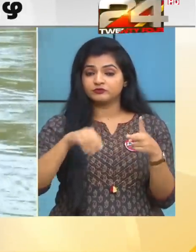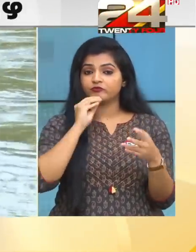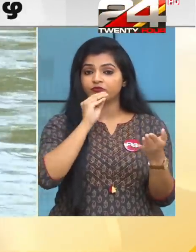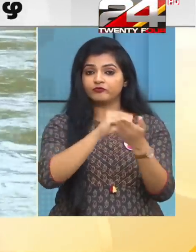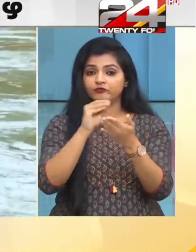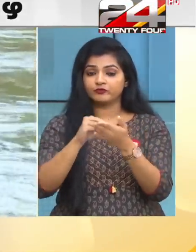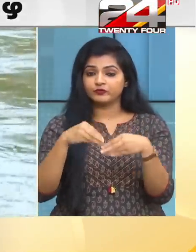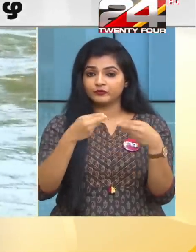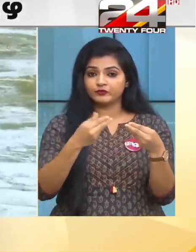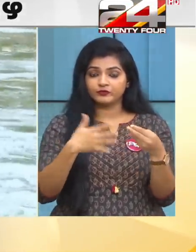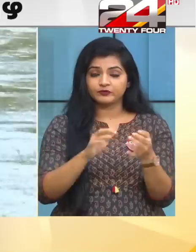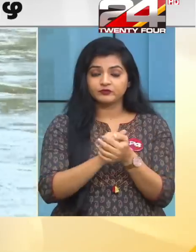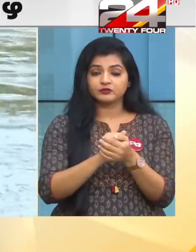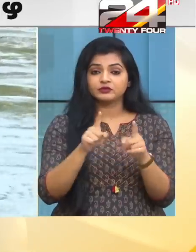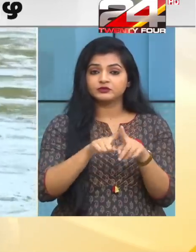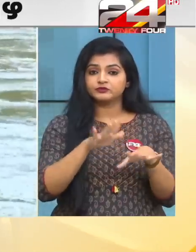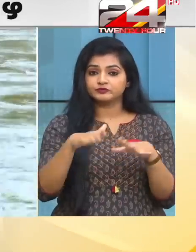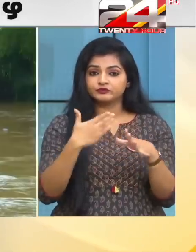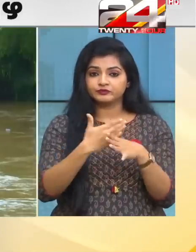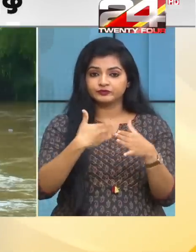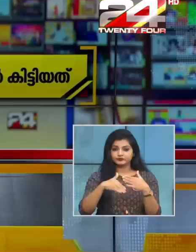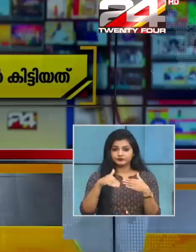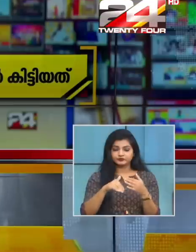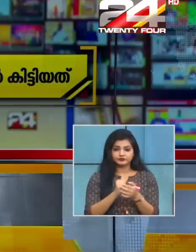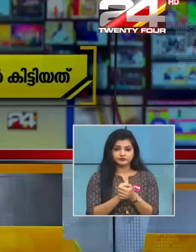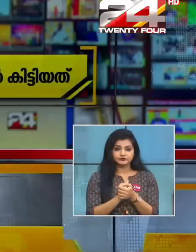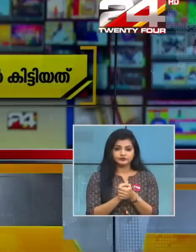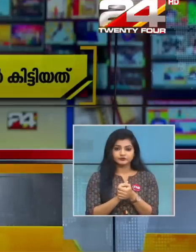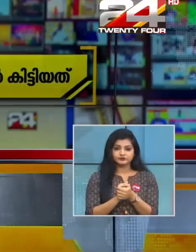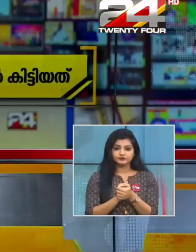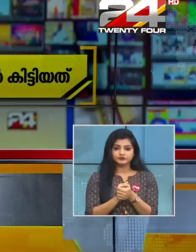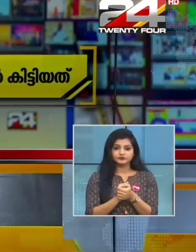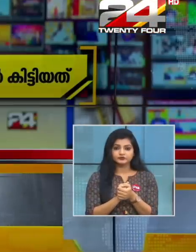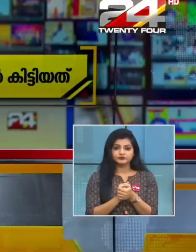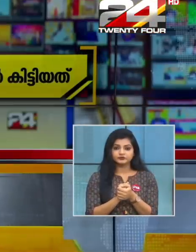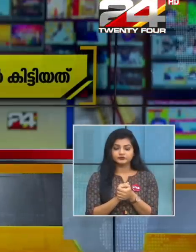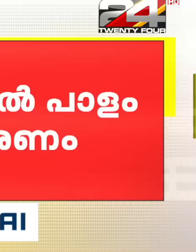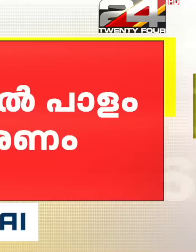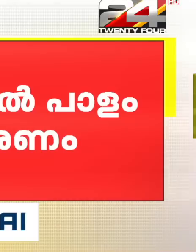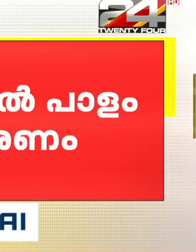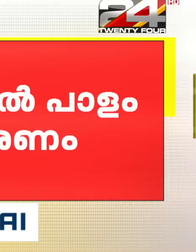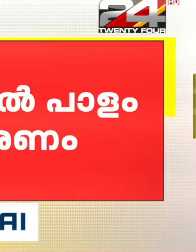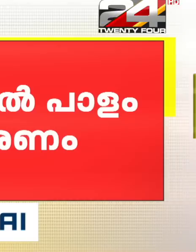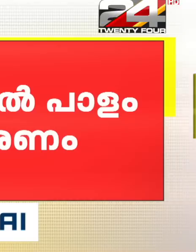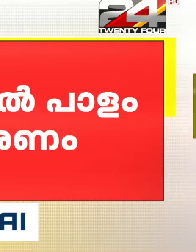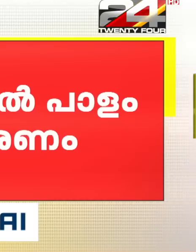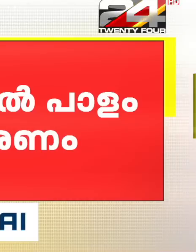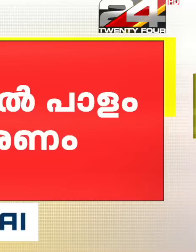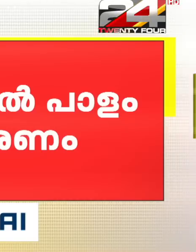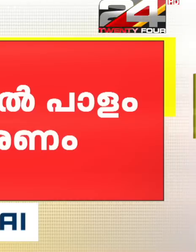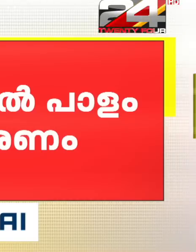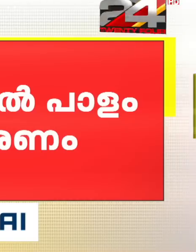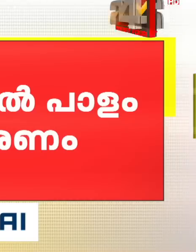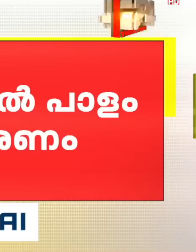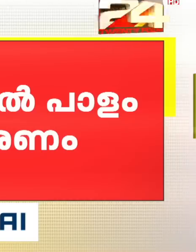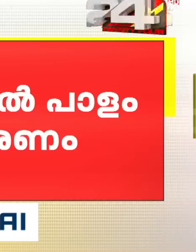എല്ലാം തന്നെ നൽകിയിട്ടുണ്ട്. അത്തരം നടപടികളും ശരി, സുർജിത്ത് അയ്യപ്പത്ത് വിവരങ്ങൾ നൽകുകയായിരുന്നു വയനാട്ടിൽ നിന്ന്. ഉത്തർപ്രദേശിലെ ഗോണ്ടയിൽ